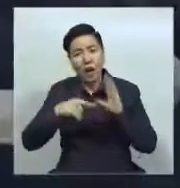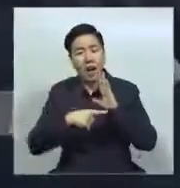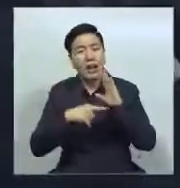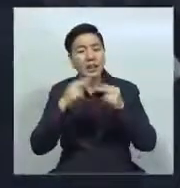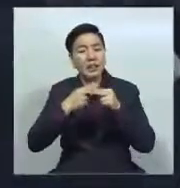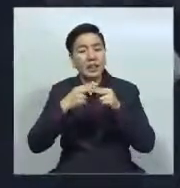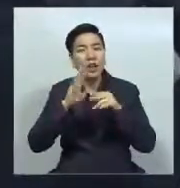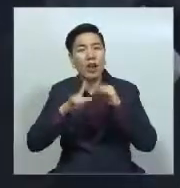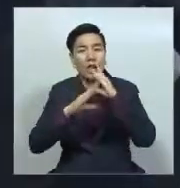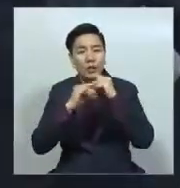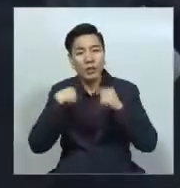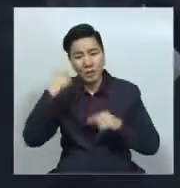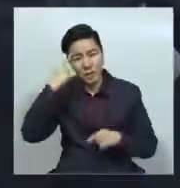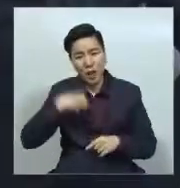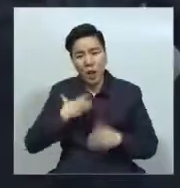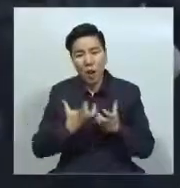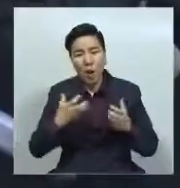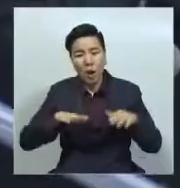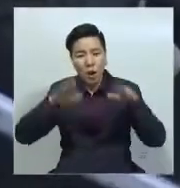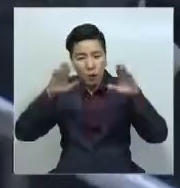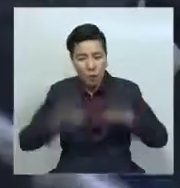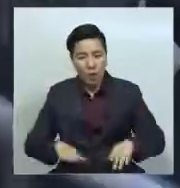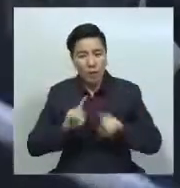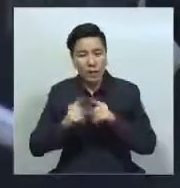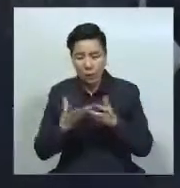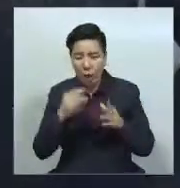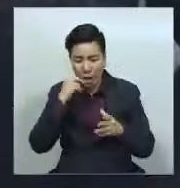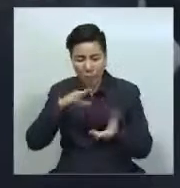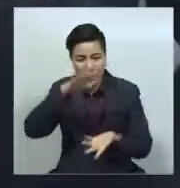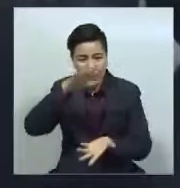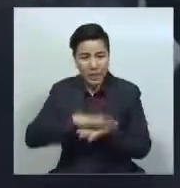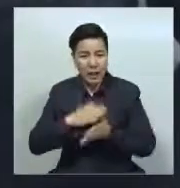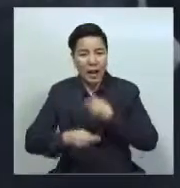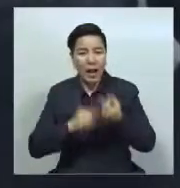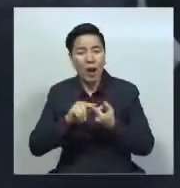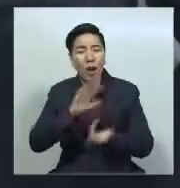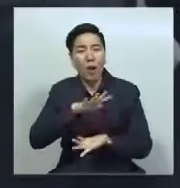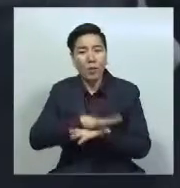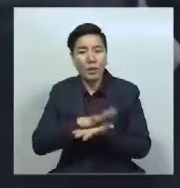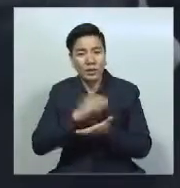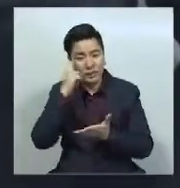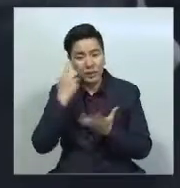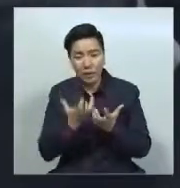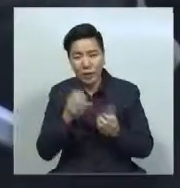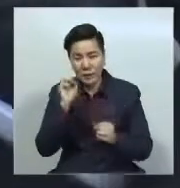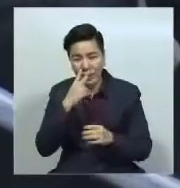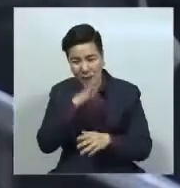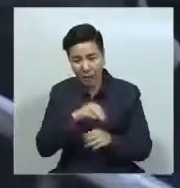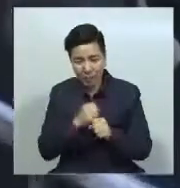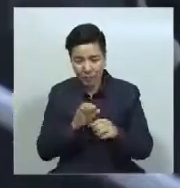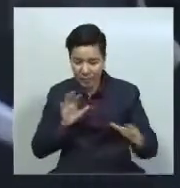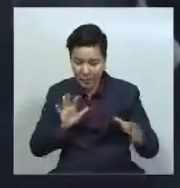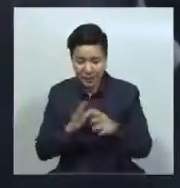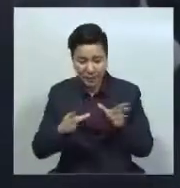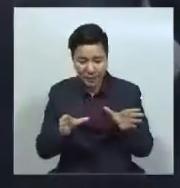นะคะน้องๆบอกว่าอันนี้เป็นความต้องการลดปริมาณพื้นที่จัดเก็บขวดน้ำสำหรับรอจำหน่ายในโรงเรียนหรือว่าโดยนำวัสดุเหลือใช้มาดั